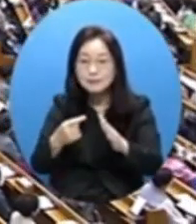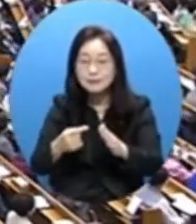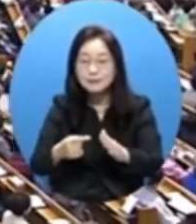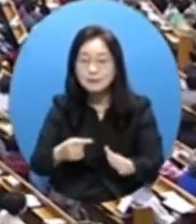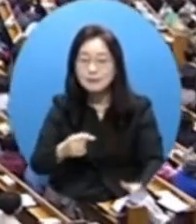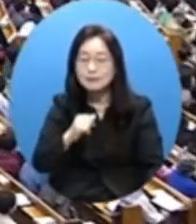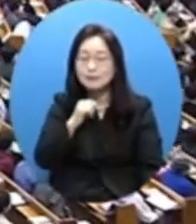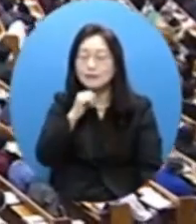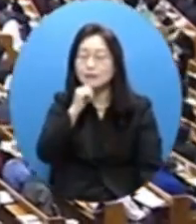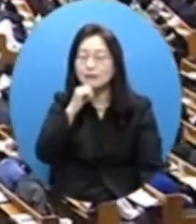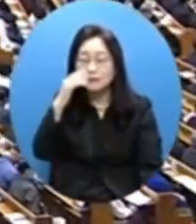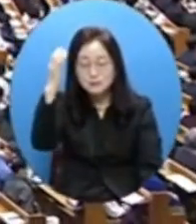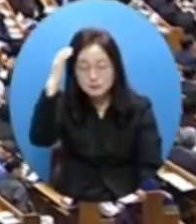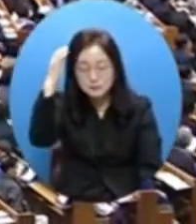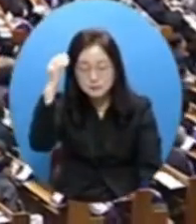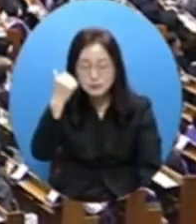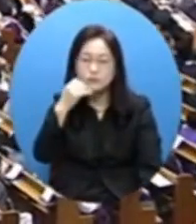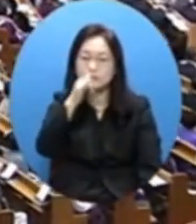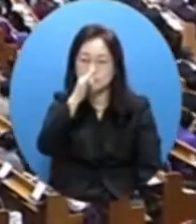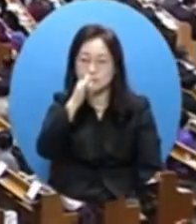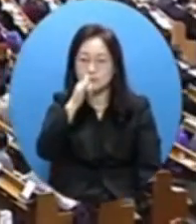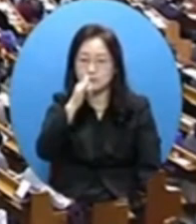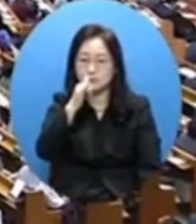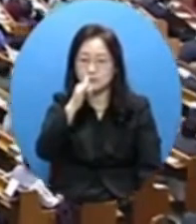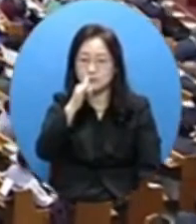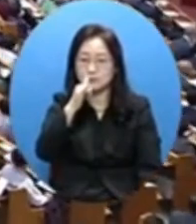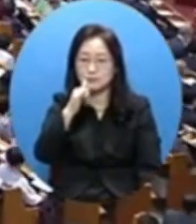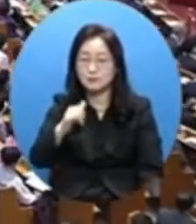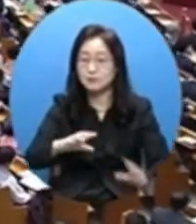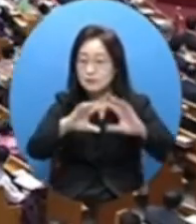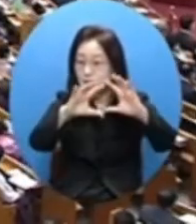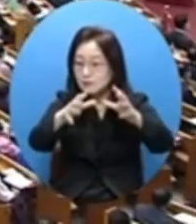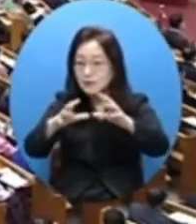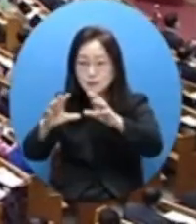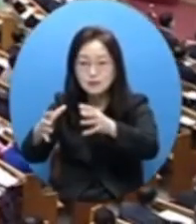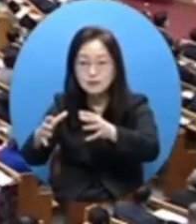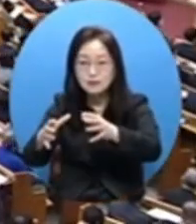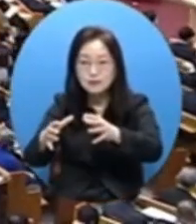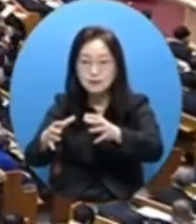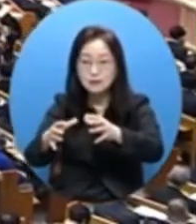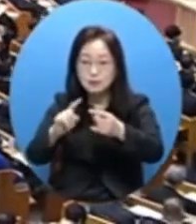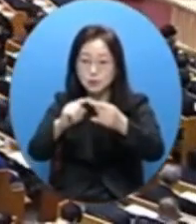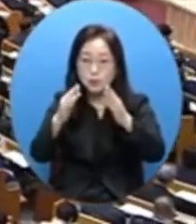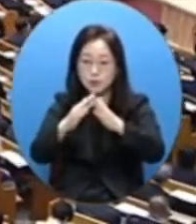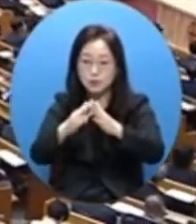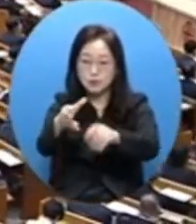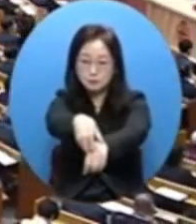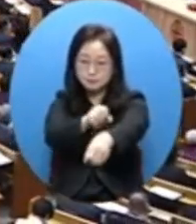가난을 위해 고통당하는 분들이 있습니다. 전 세계 교회들이 앞장서서